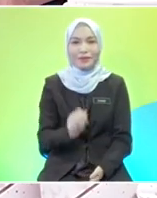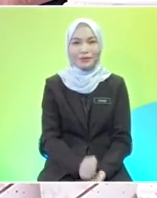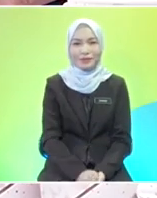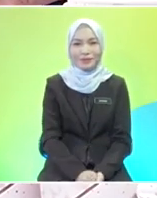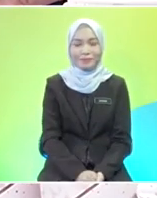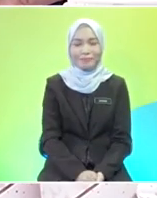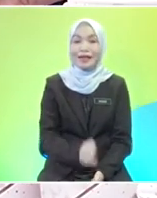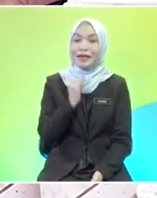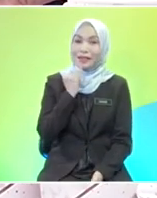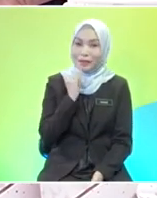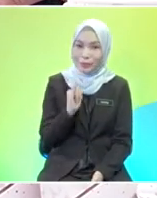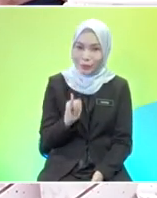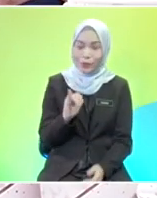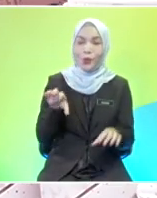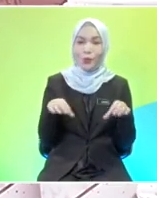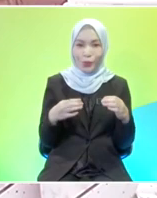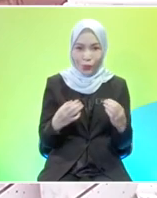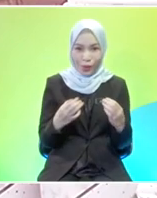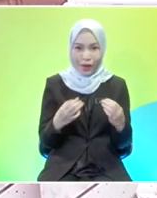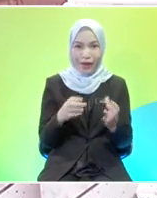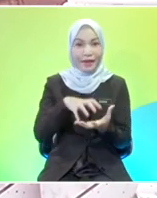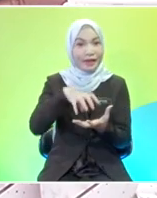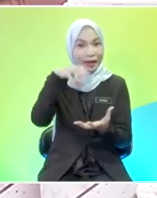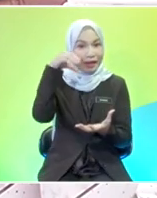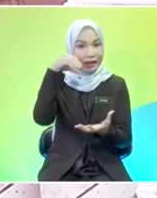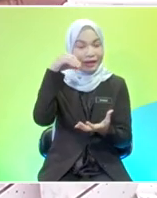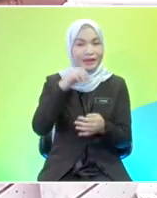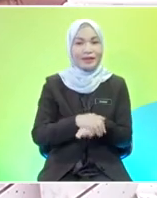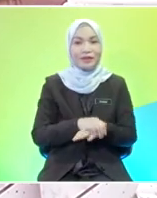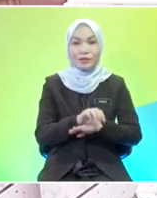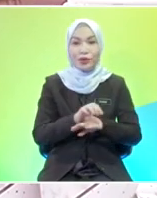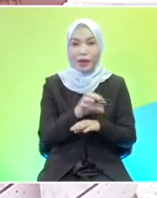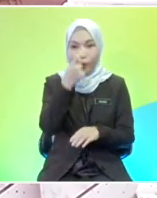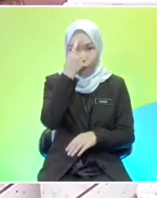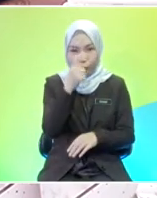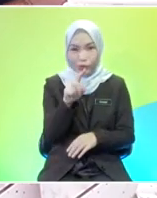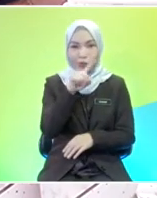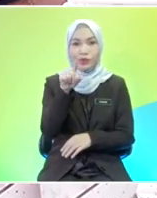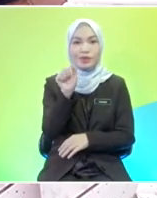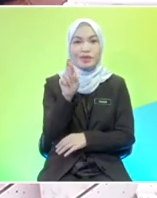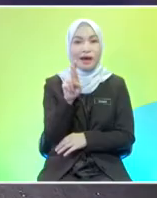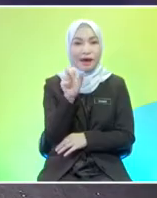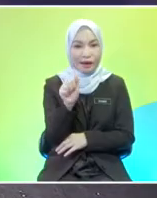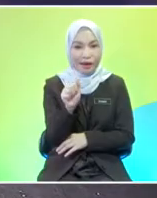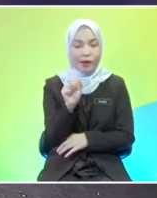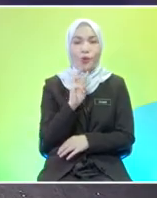ibu buat cake coklat untuk Zara Wow